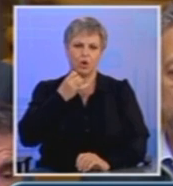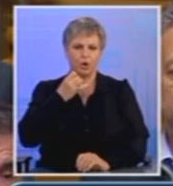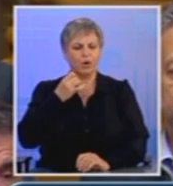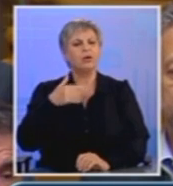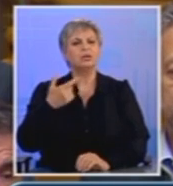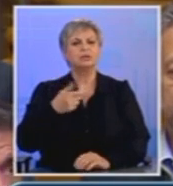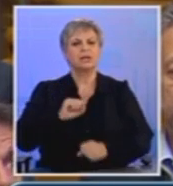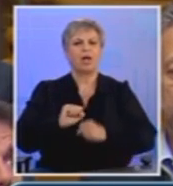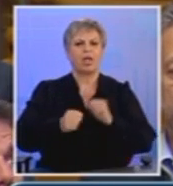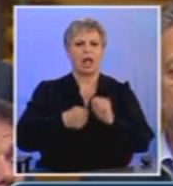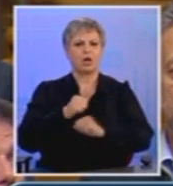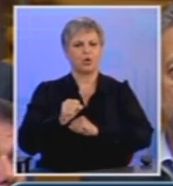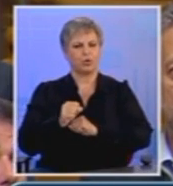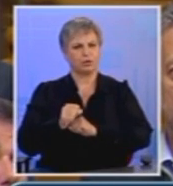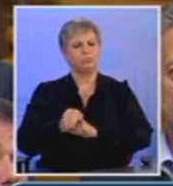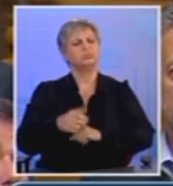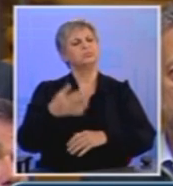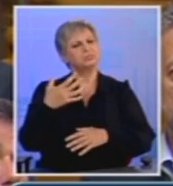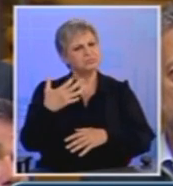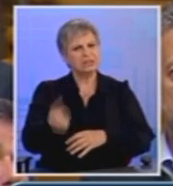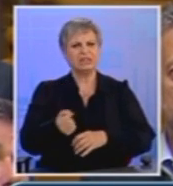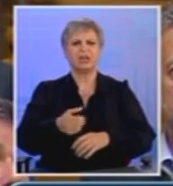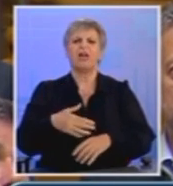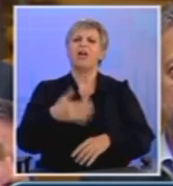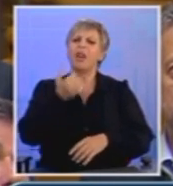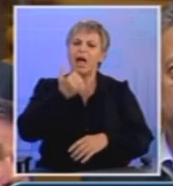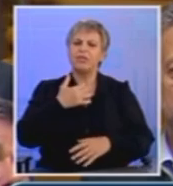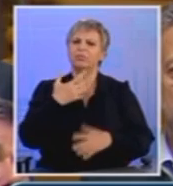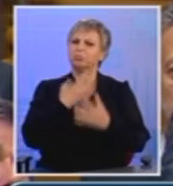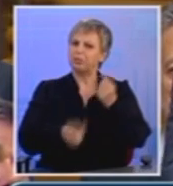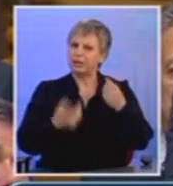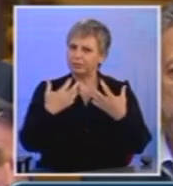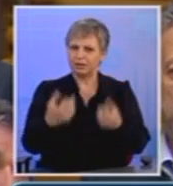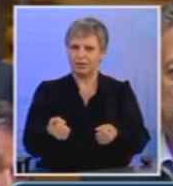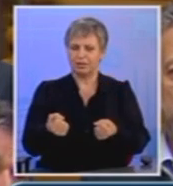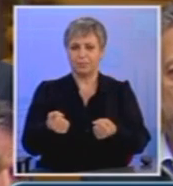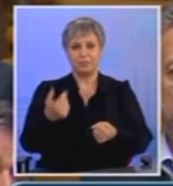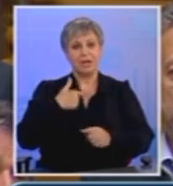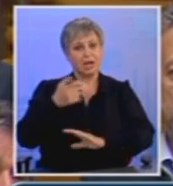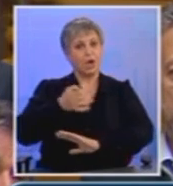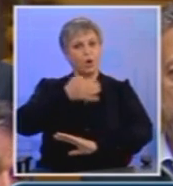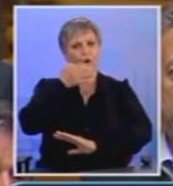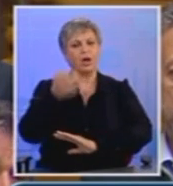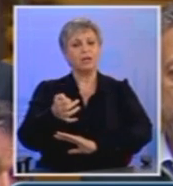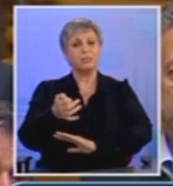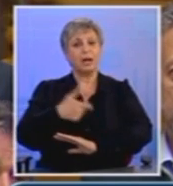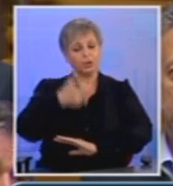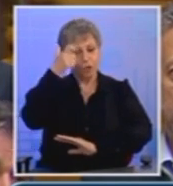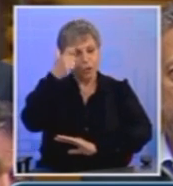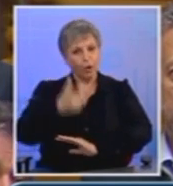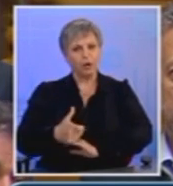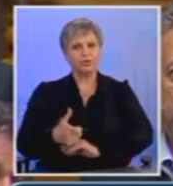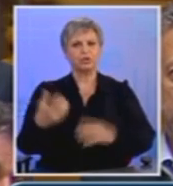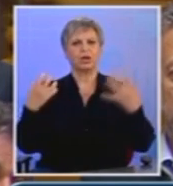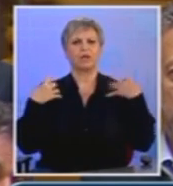αγώνα που είχε και λάθη είχε παραλήψεις και όπως δήλωσα αναλαμβάνω πλήρως τις ευθύνες μου και δεν